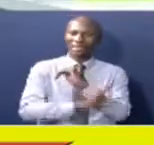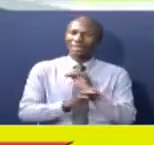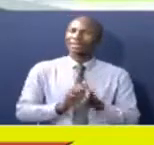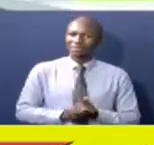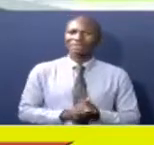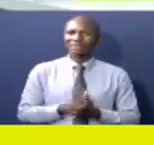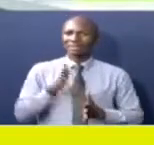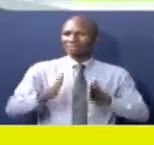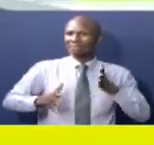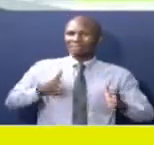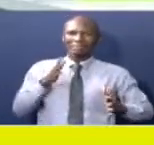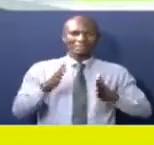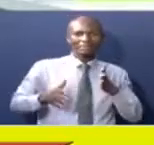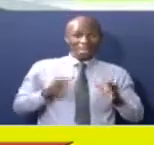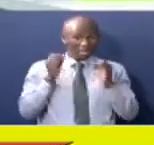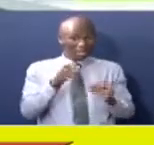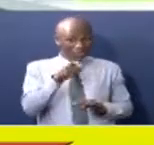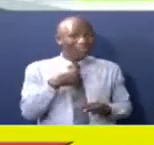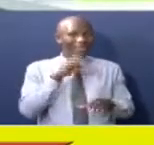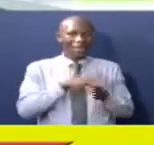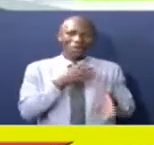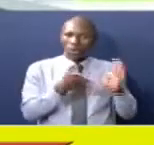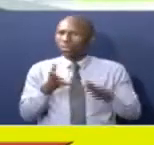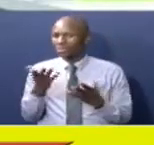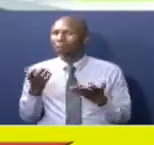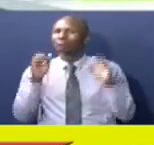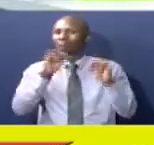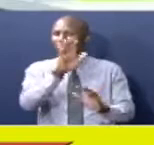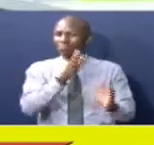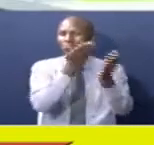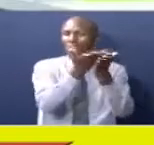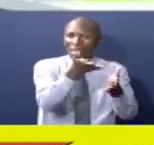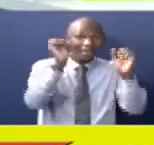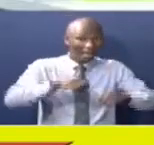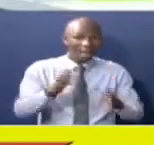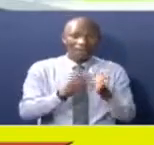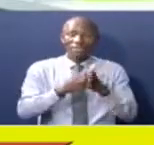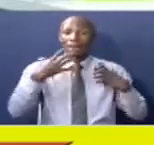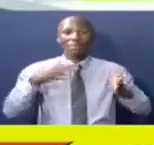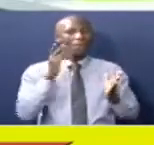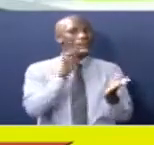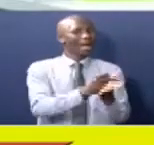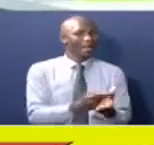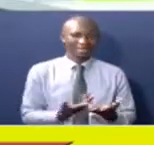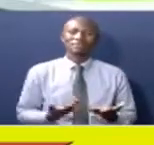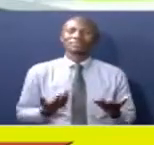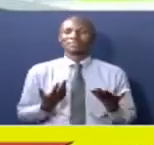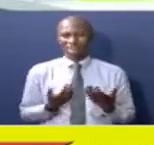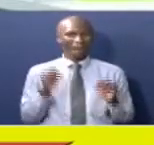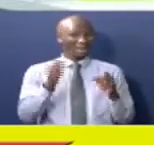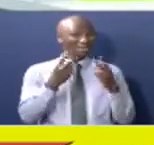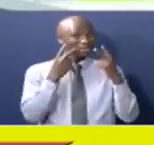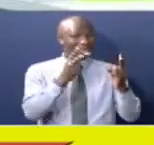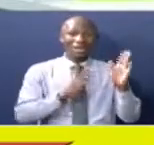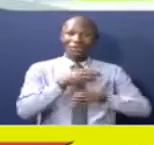medha maisembe wa bubu na indi. Kethano kwa rudhau kwa taivu so, ya kuhithi wa wibi kabubu, Machakos People's Park, nekiendo mina kuyoni ya